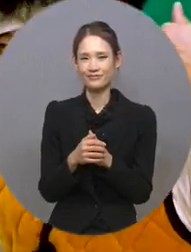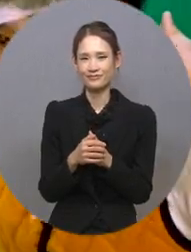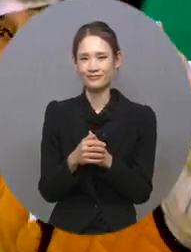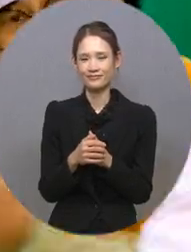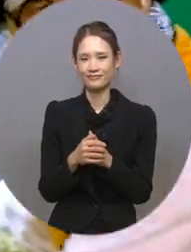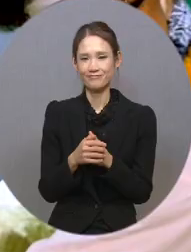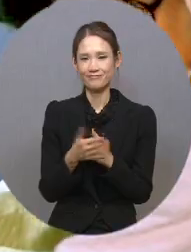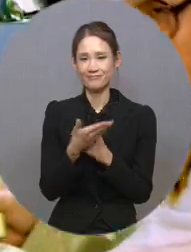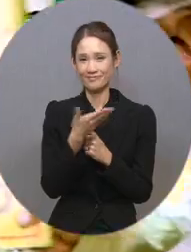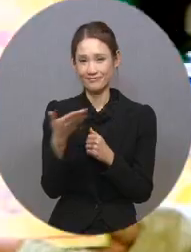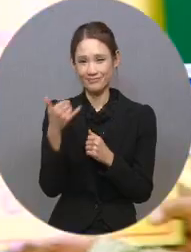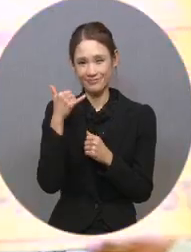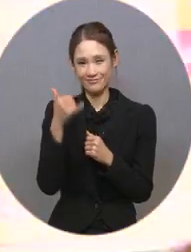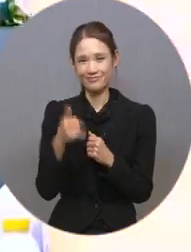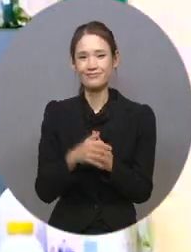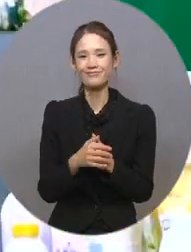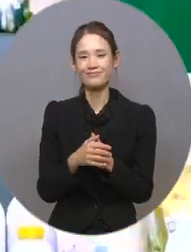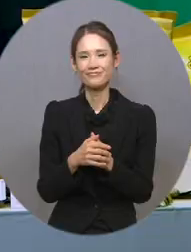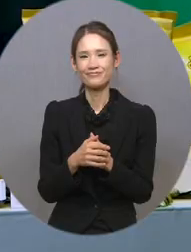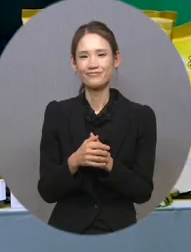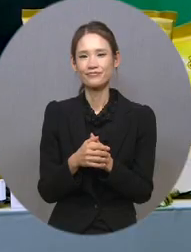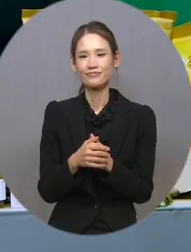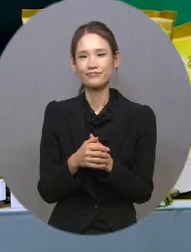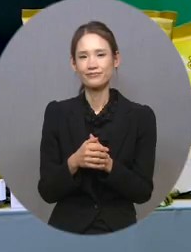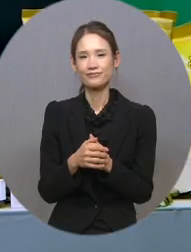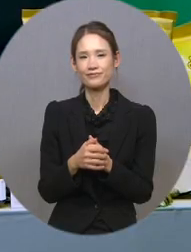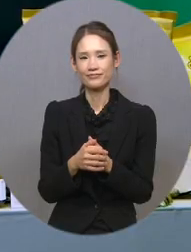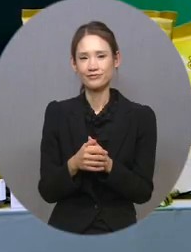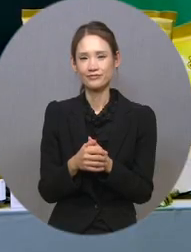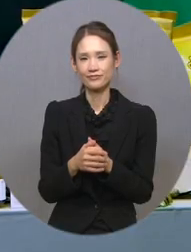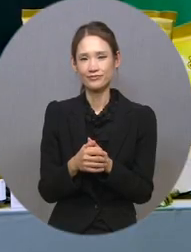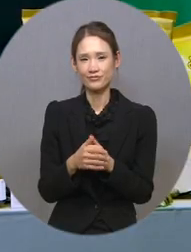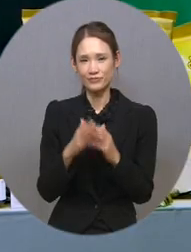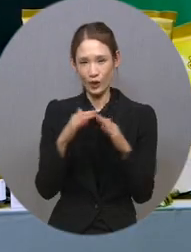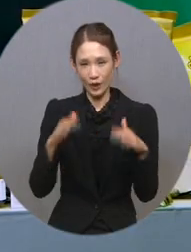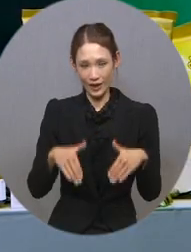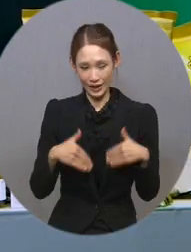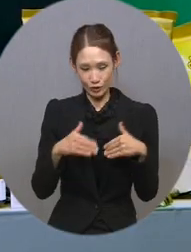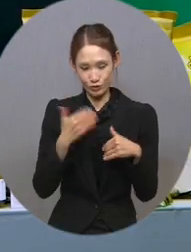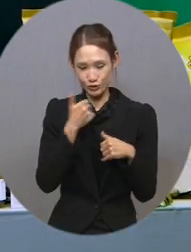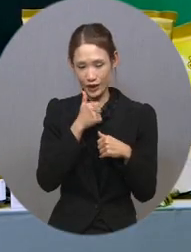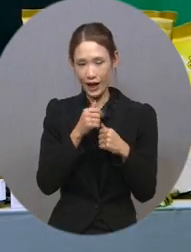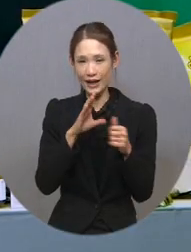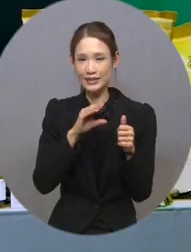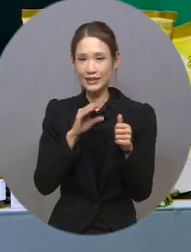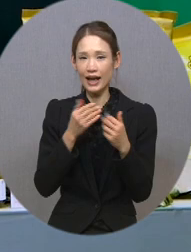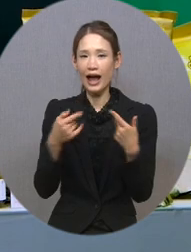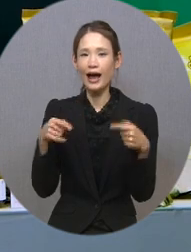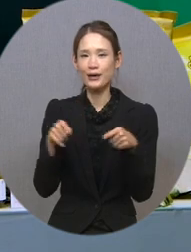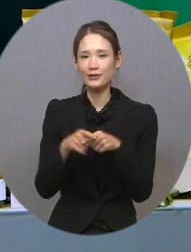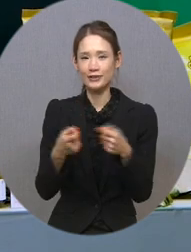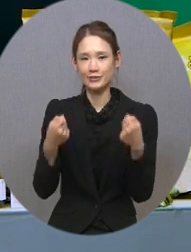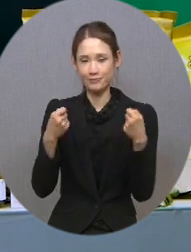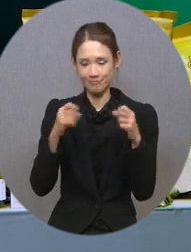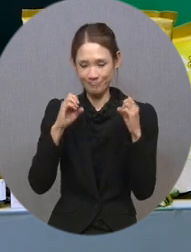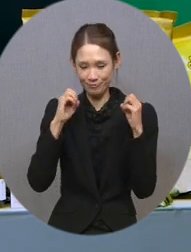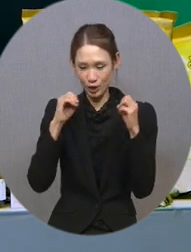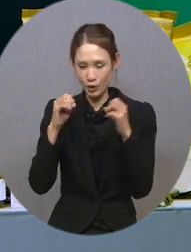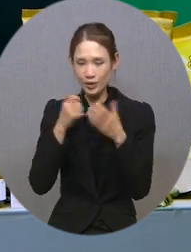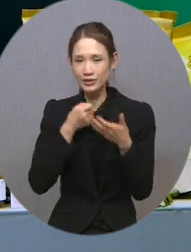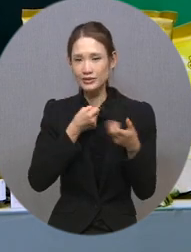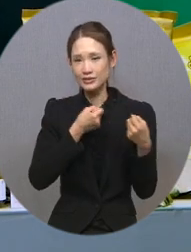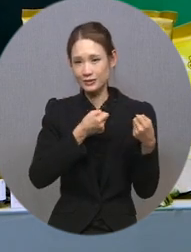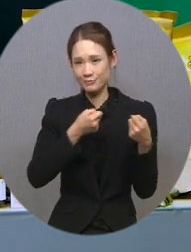070-7816-8510 이야 고맙습니다. 자 저희 전라남도와 국민안내양TV가요 지금 손잡고 이 홍보 트럭을 가지고